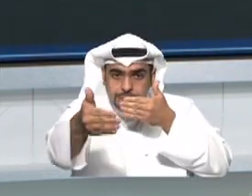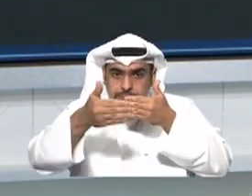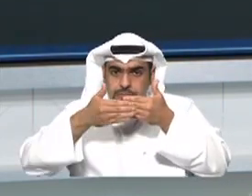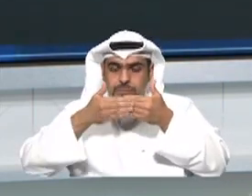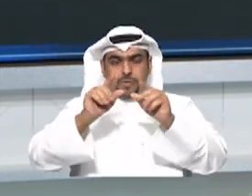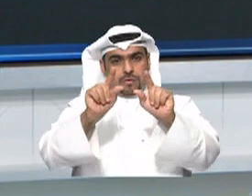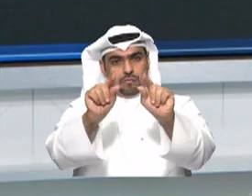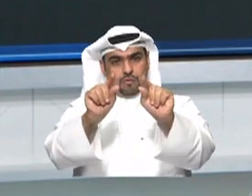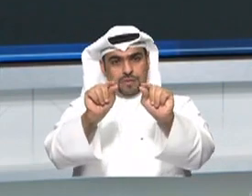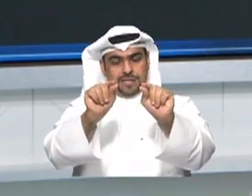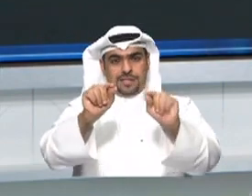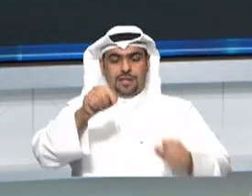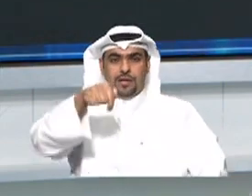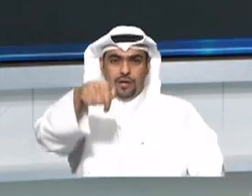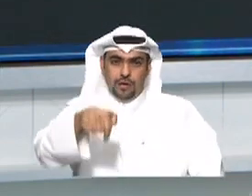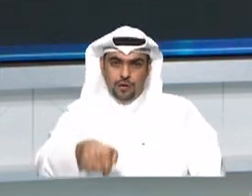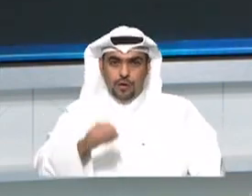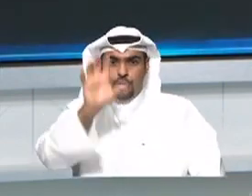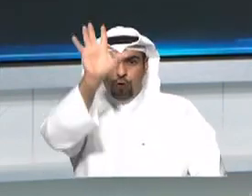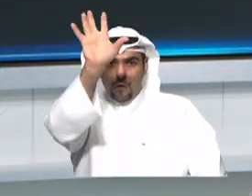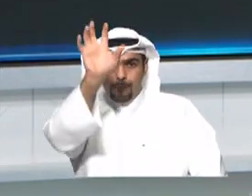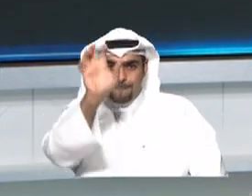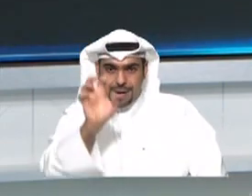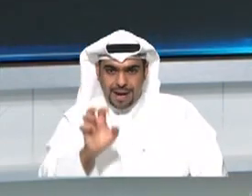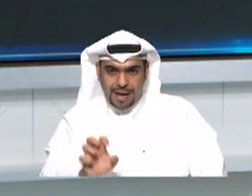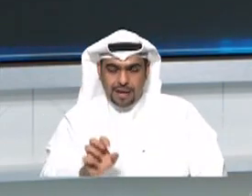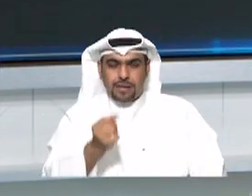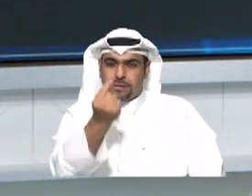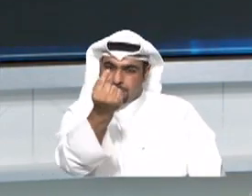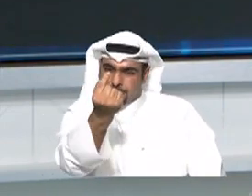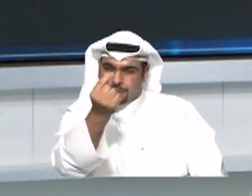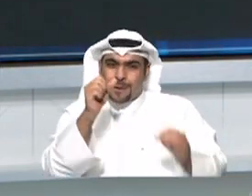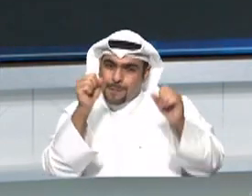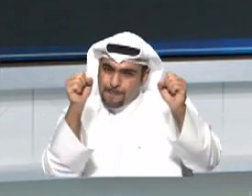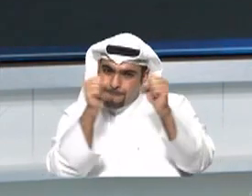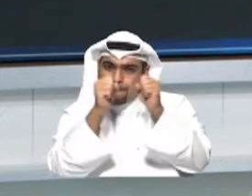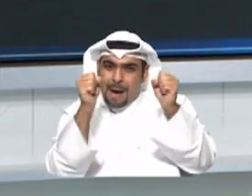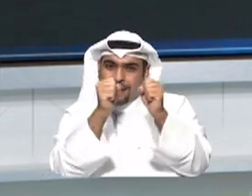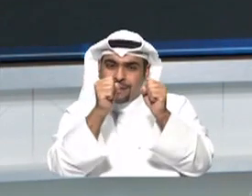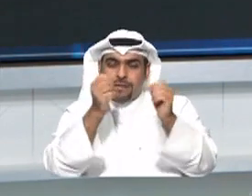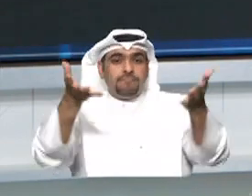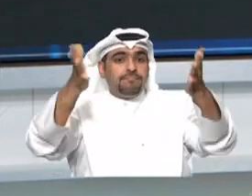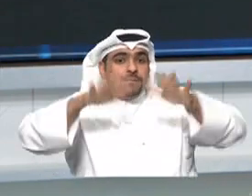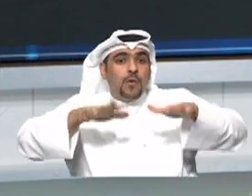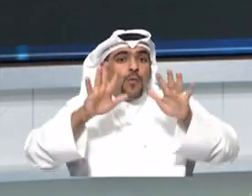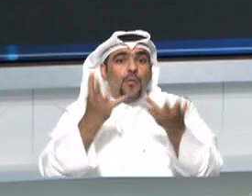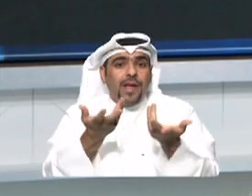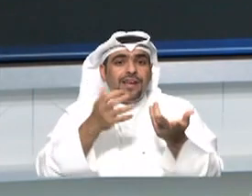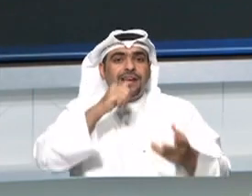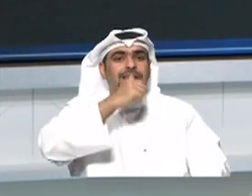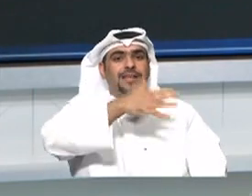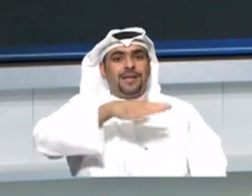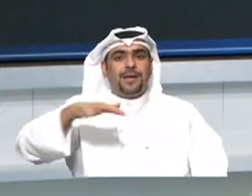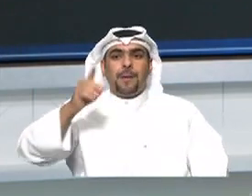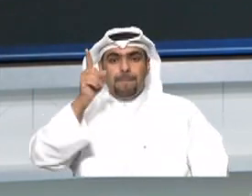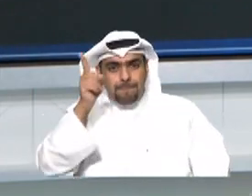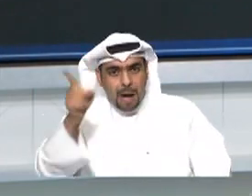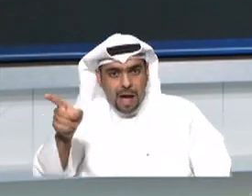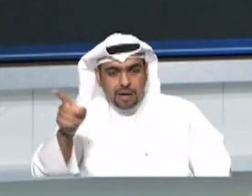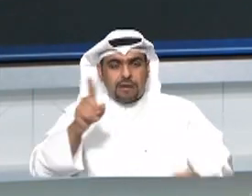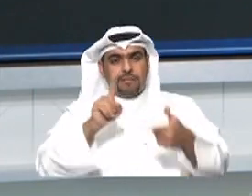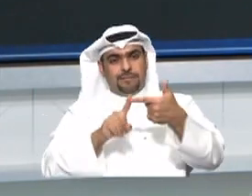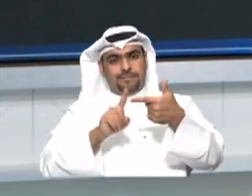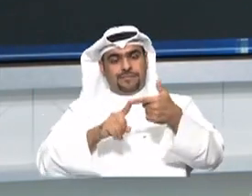كيلومتر. الليلة أجوانا معتدلة تميل إلى البرودة خاصة على المناطق الساحلية وأيضا المناطق البرية واستمرار الرياح